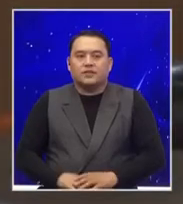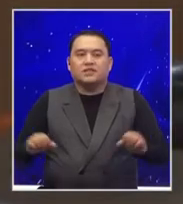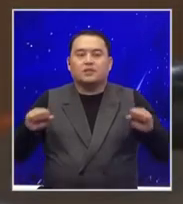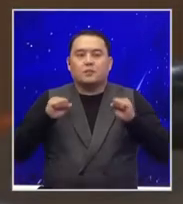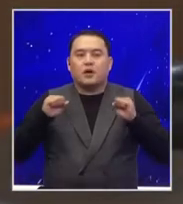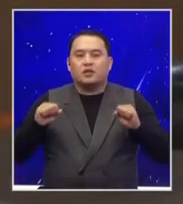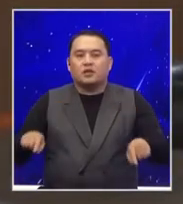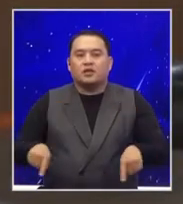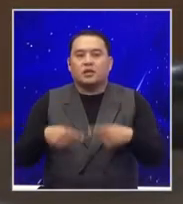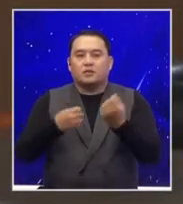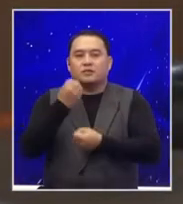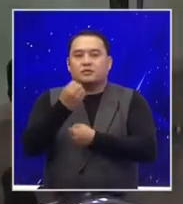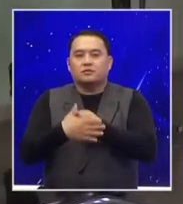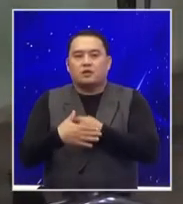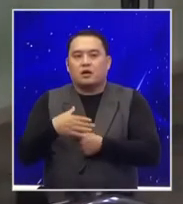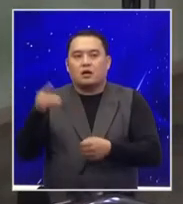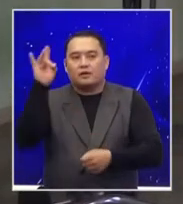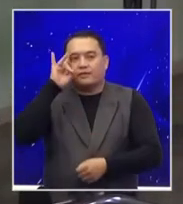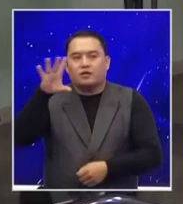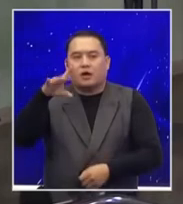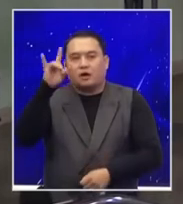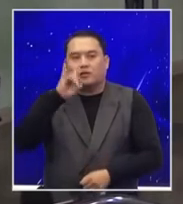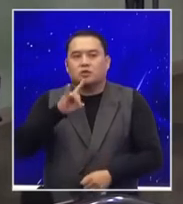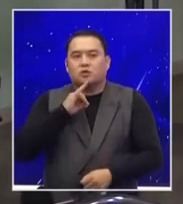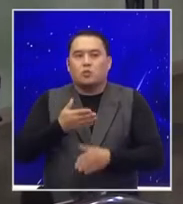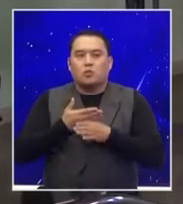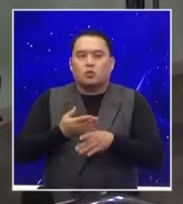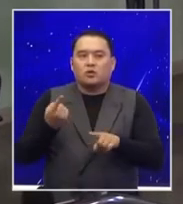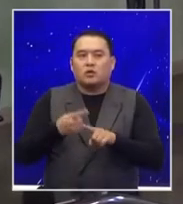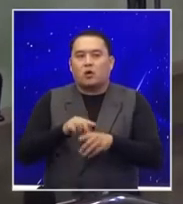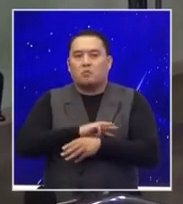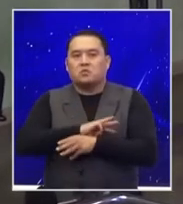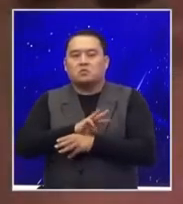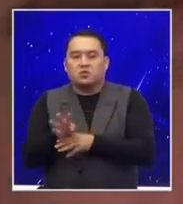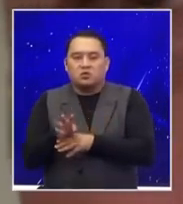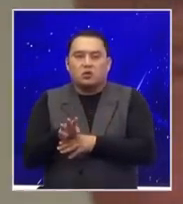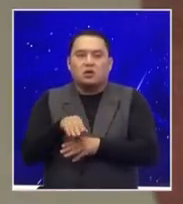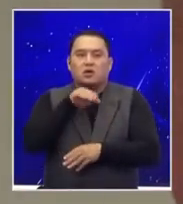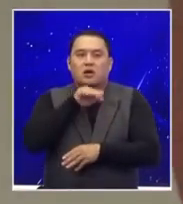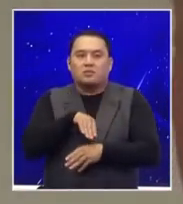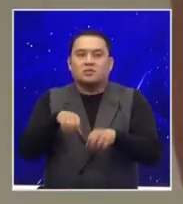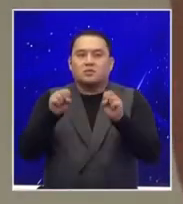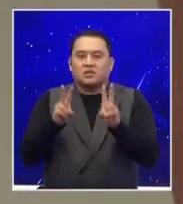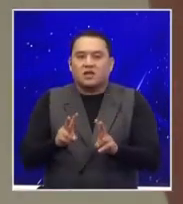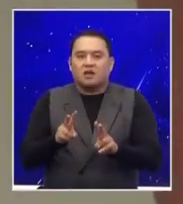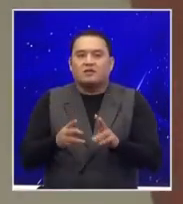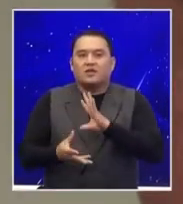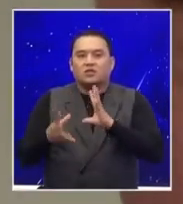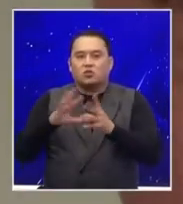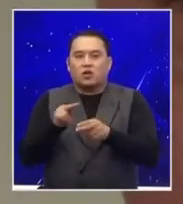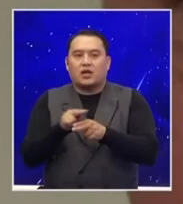Спортивный реабилитационный центр «АСАР» известен всему Казахстану благодаря техническому оснащению, квалифицированным кадрам и высоким